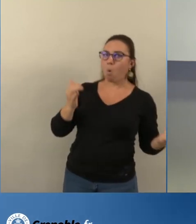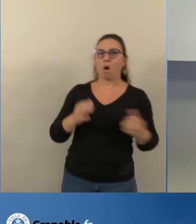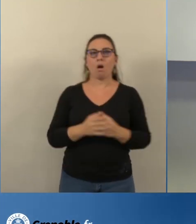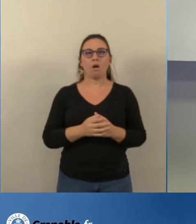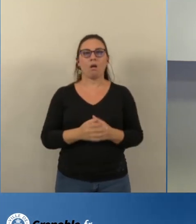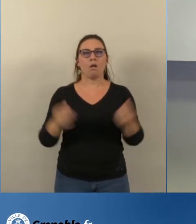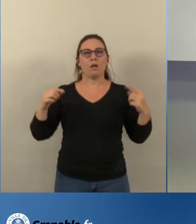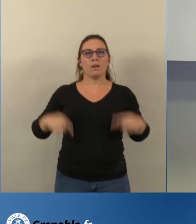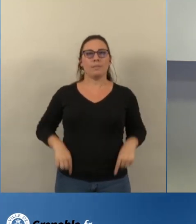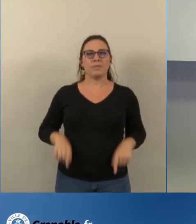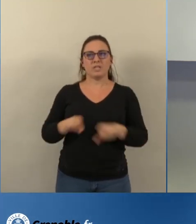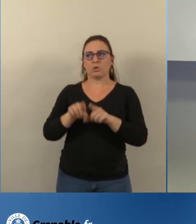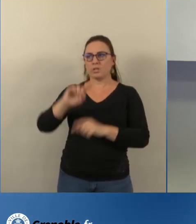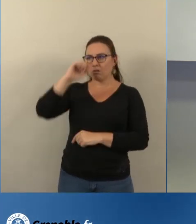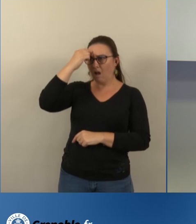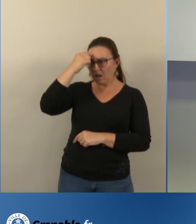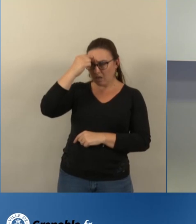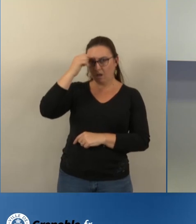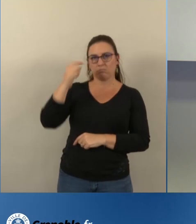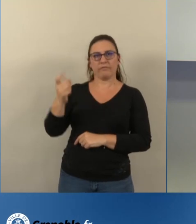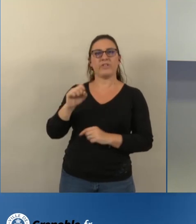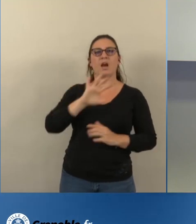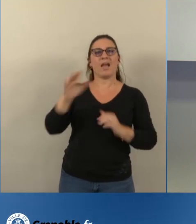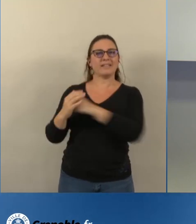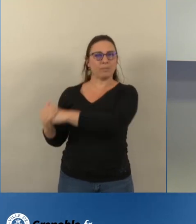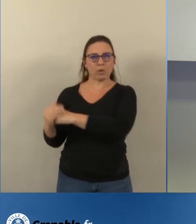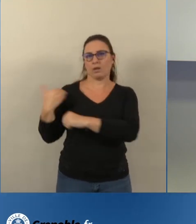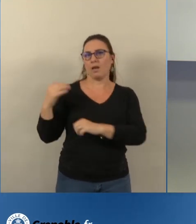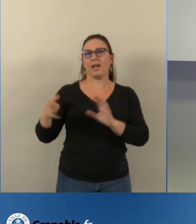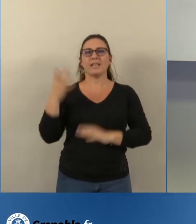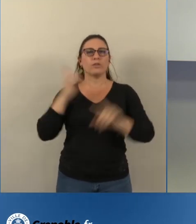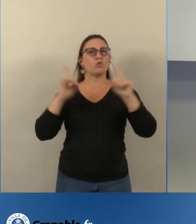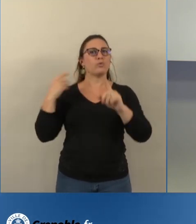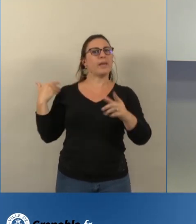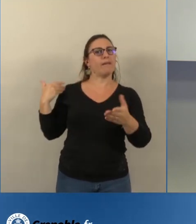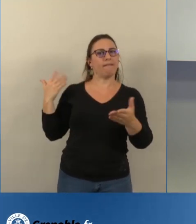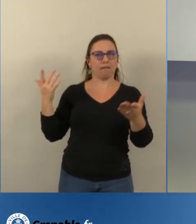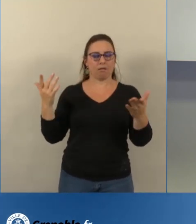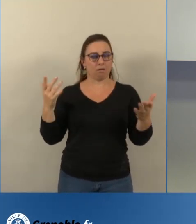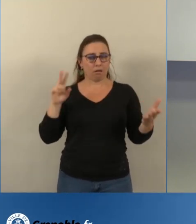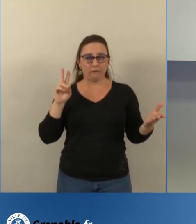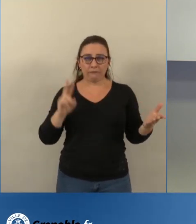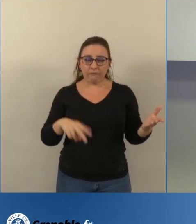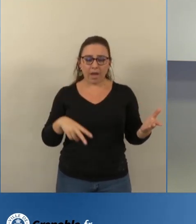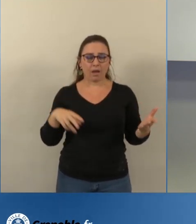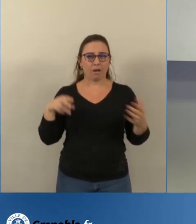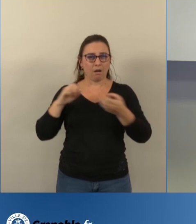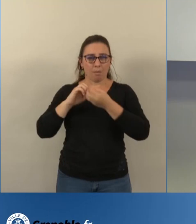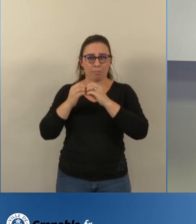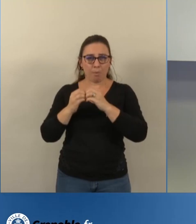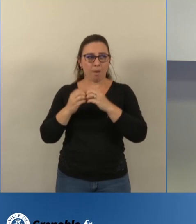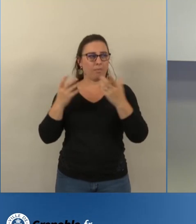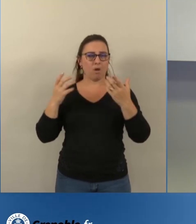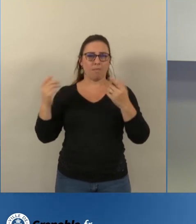indien d'extrême droite au célébration du 14 juillet a donné une couleur encore plus sombre à ses